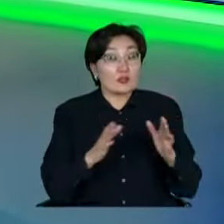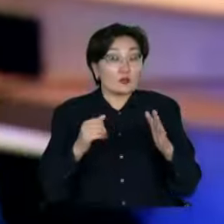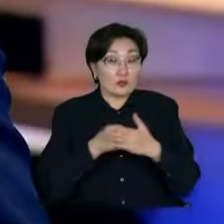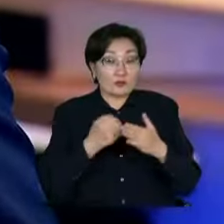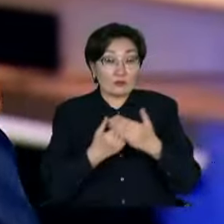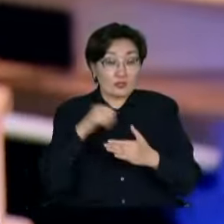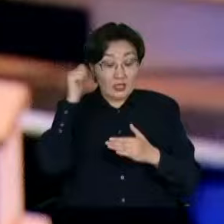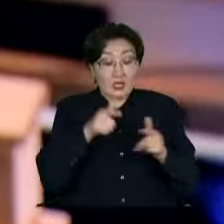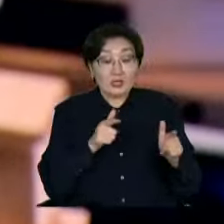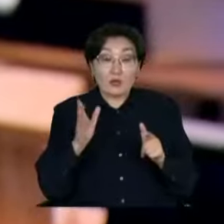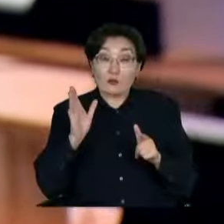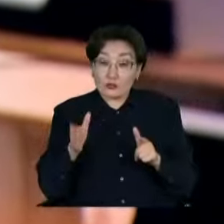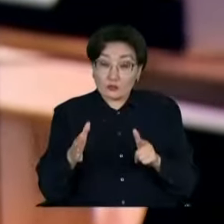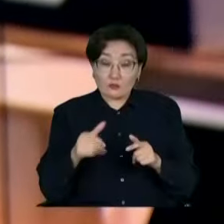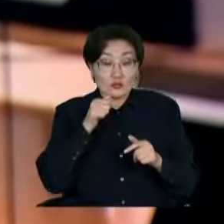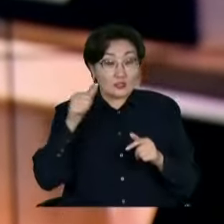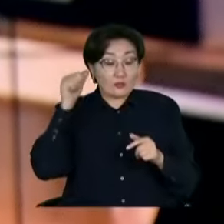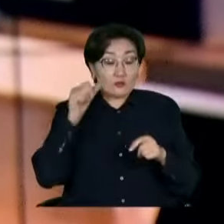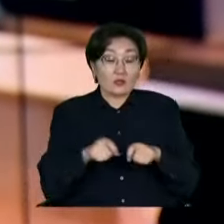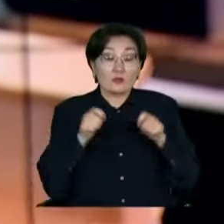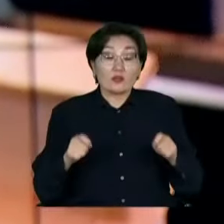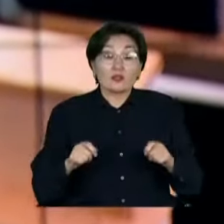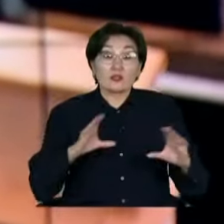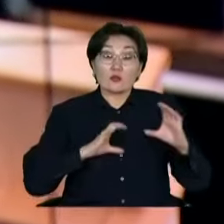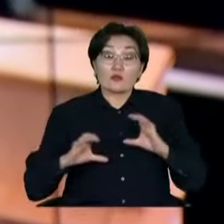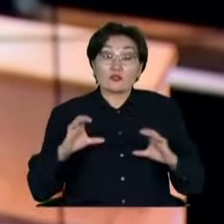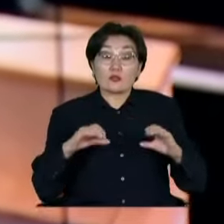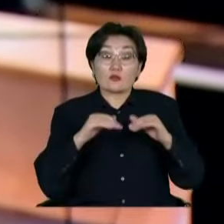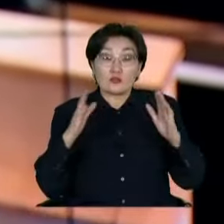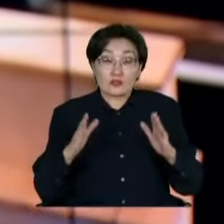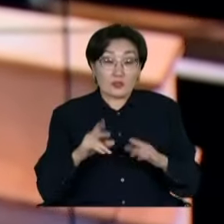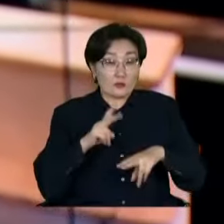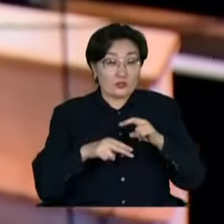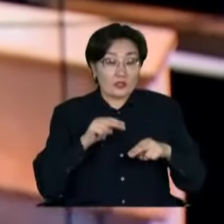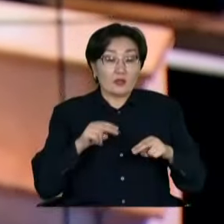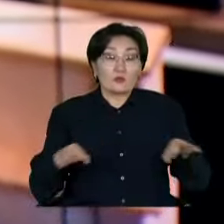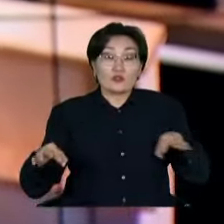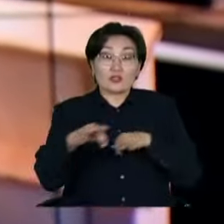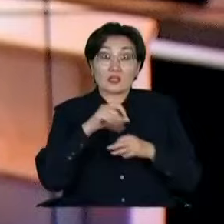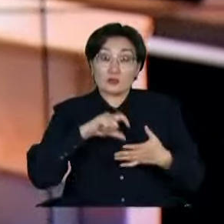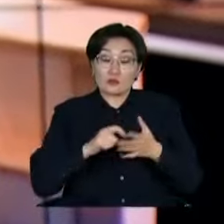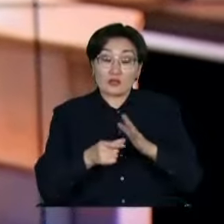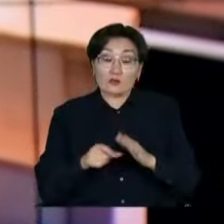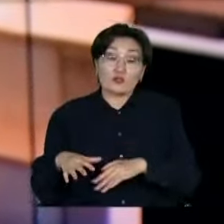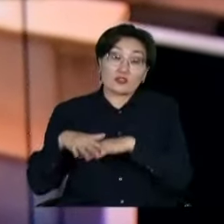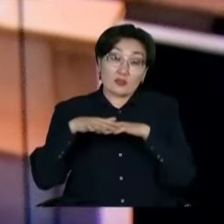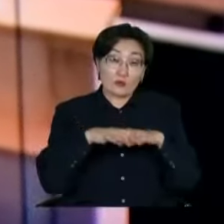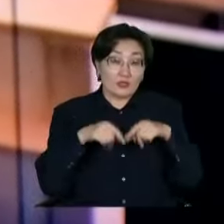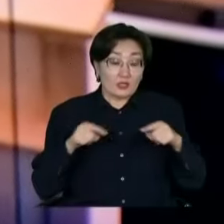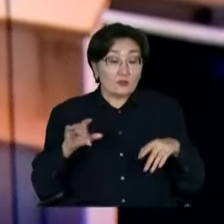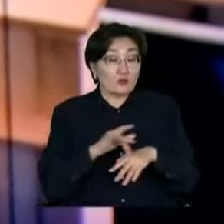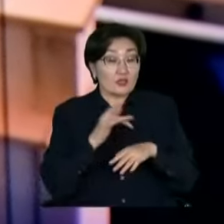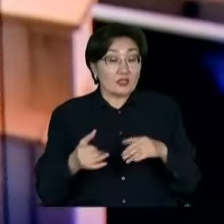болмақ. Естеріңізде болса, былтыр құрылған студенттік жатақханалар құрылысының жобалық кеңсесі инвесторларды тартып, өзге де